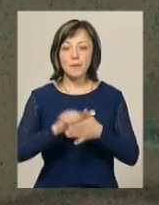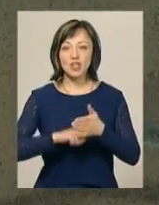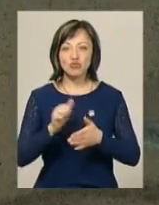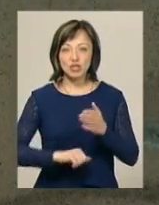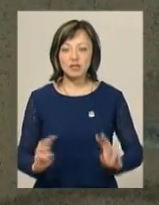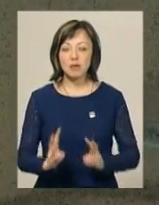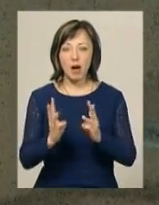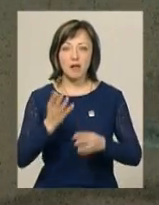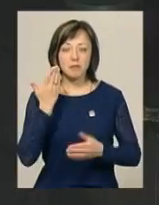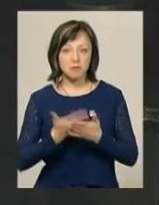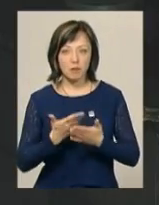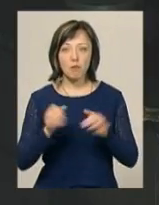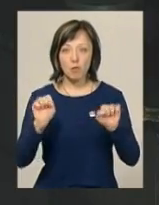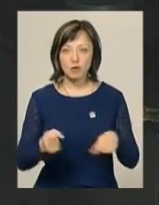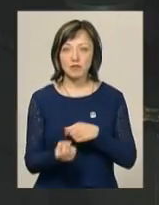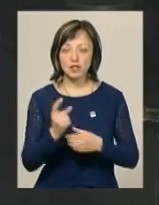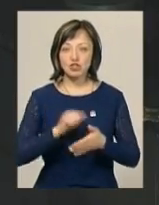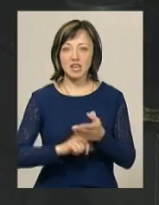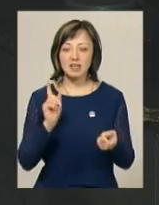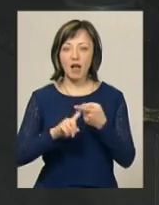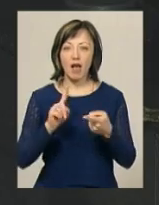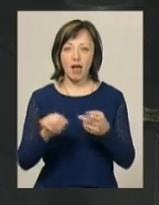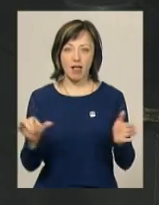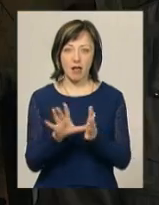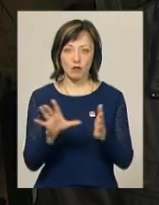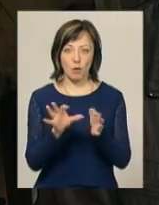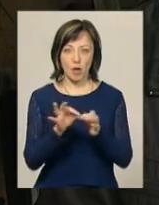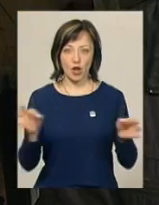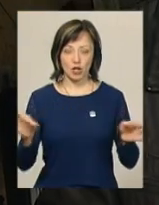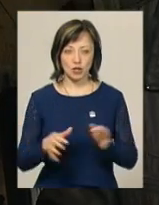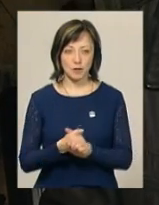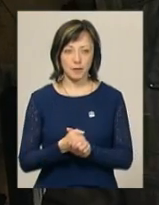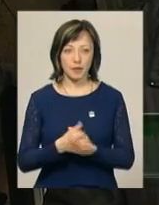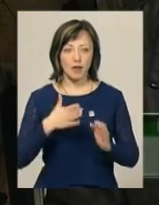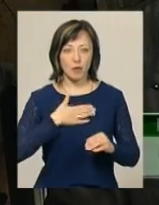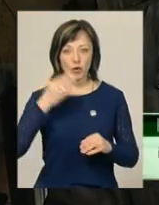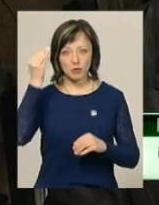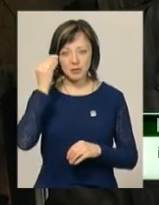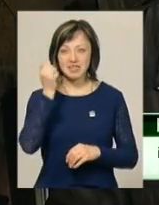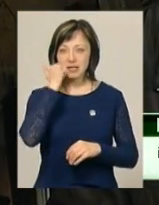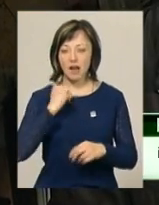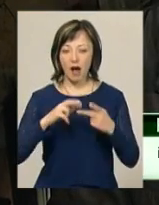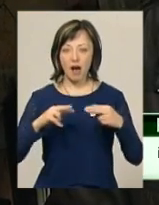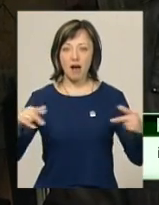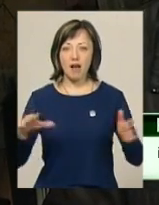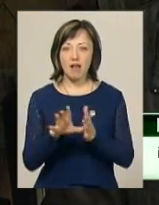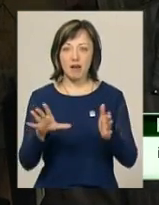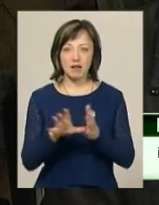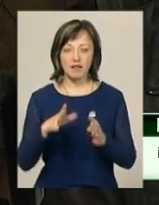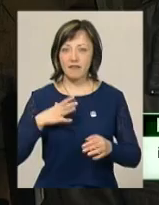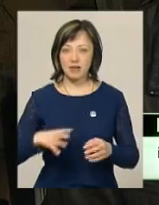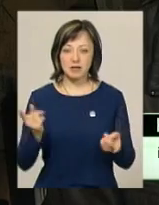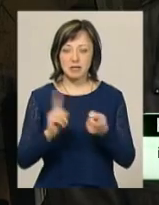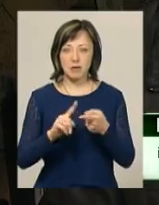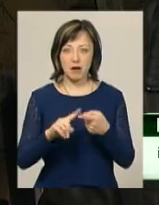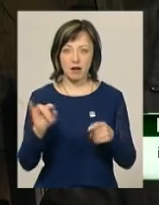займання, припускає, воно могло виникнути через замикання в електромережі. На мій розсуд, що стара проводка і не витримало, десь пішло